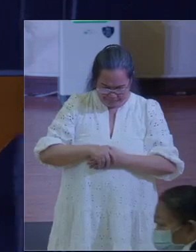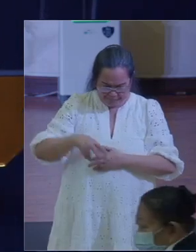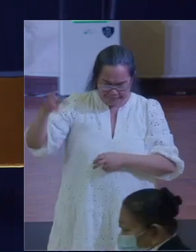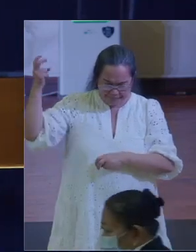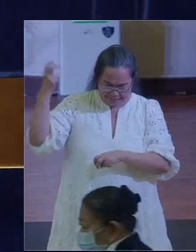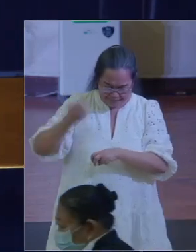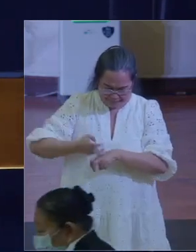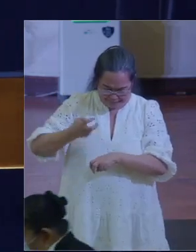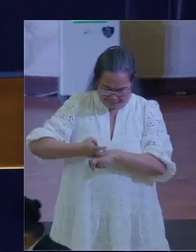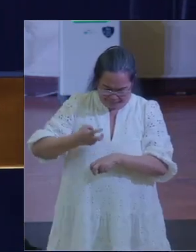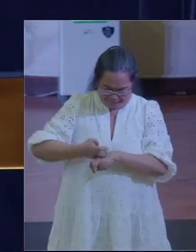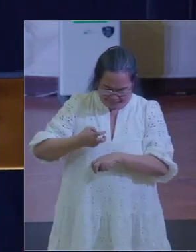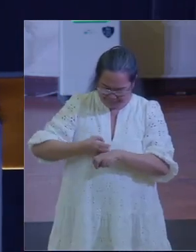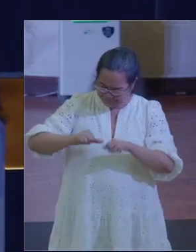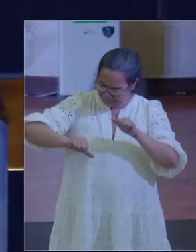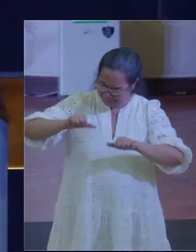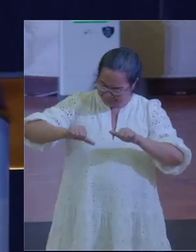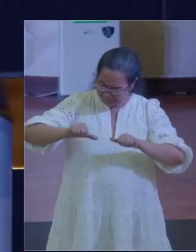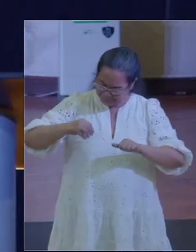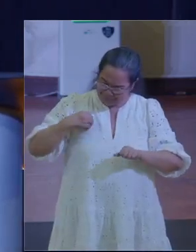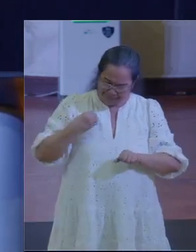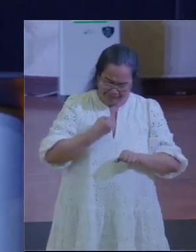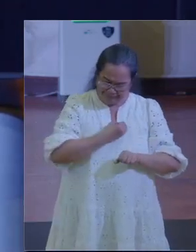nahihirapan kami, nagdududa na rin kami sa aming